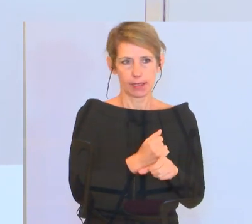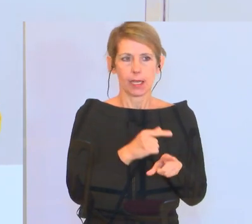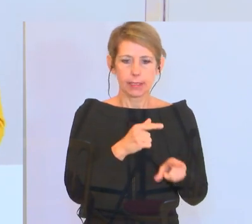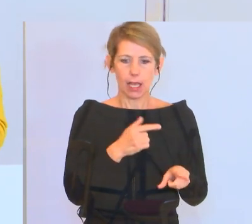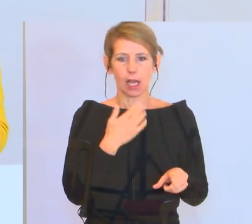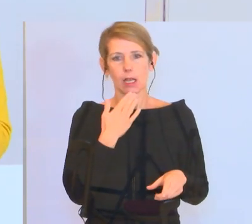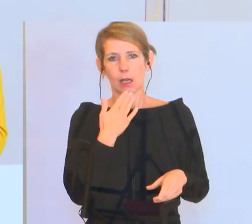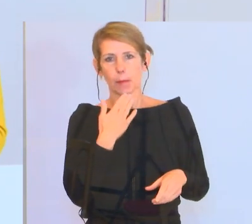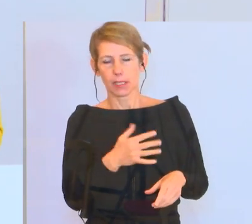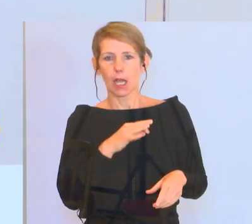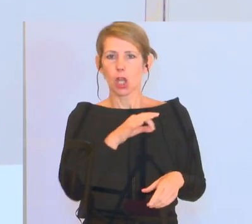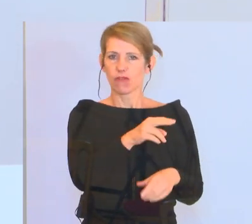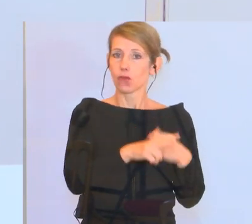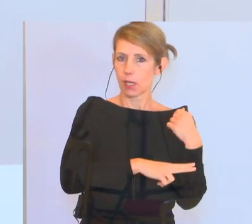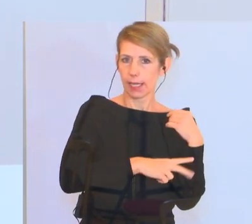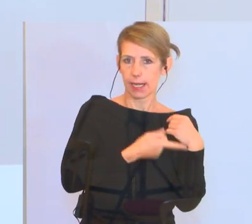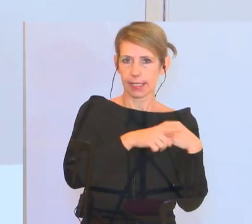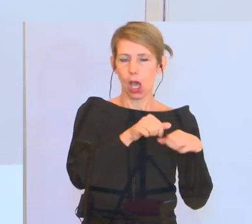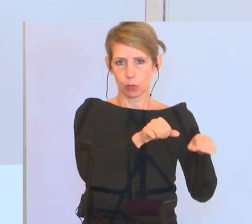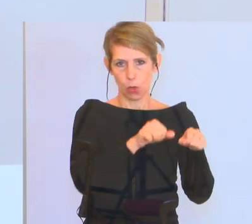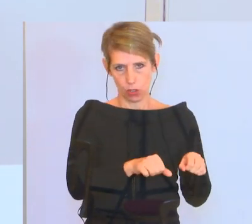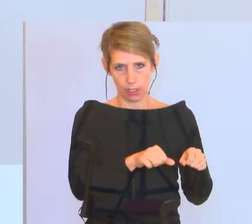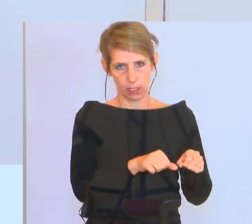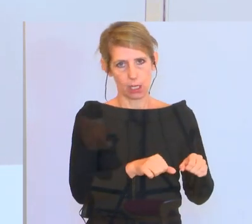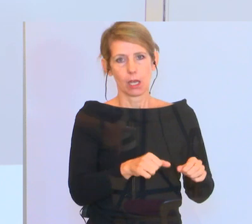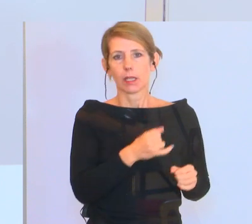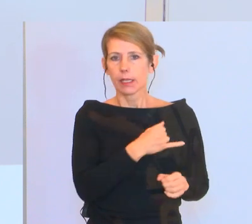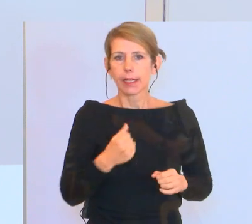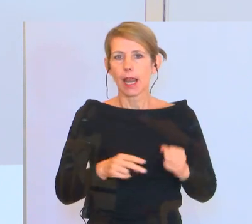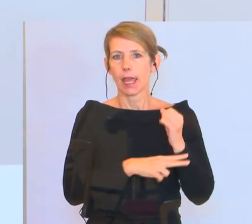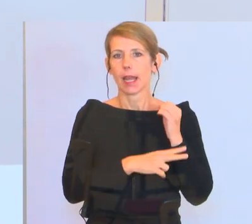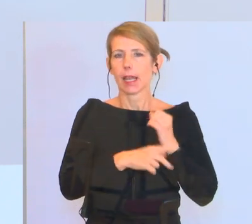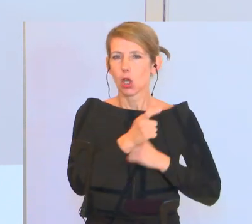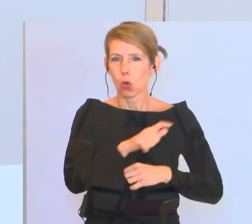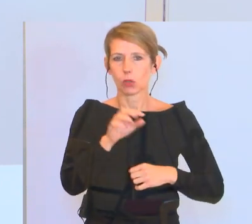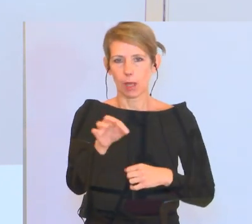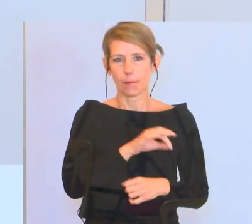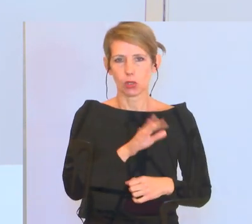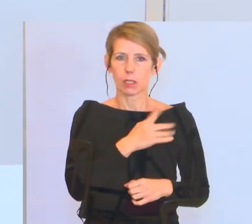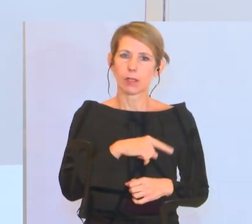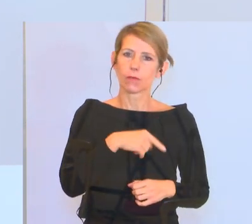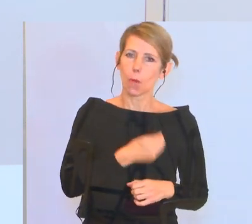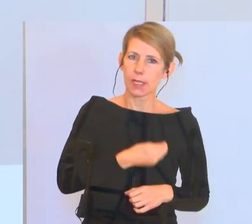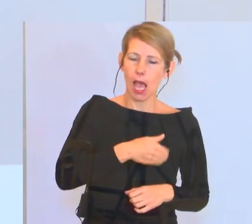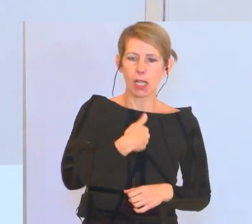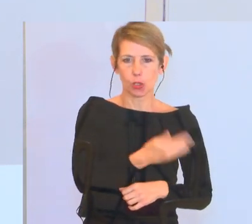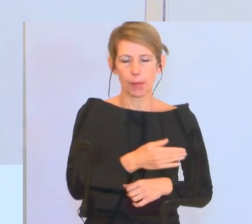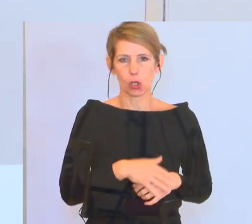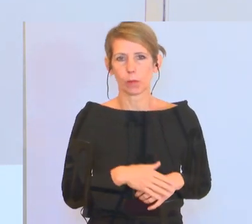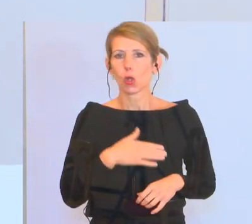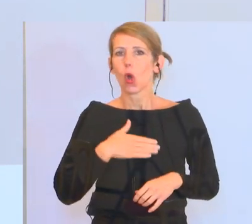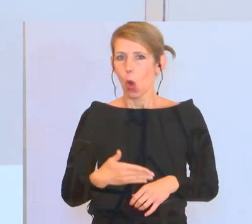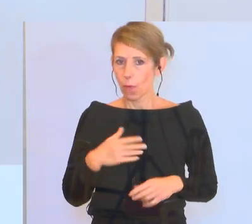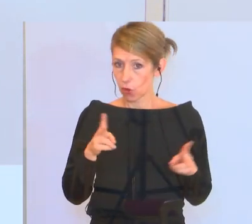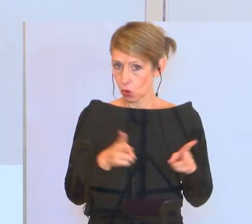für die Lehrlinge möglich ist und dass wir es auch geschafft haben, dass jeder Lehrling 100% seines Gehaltes bekommt, auch wenn er in